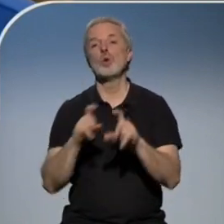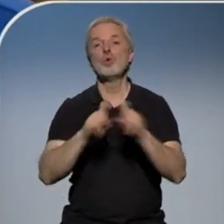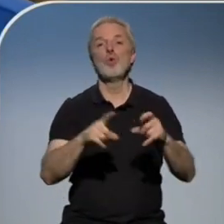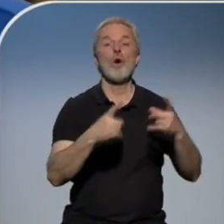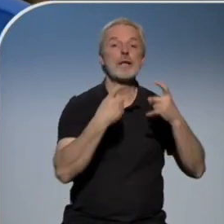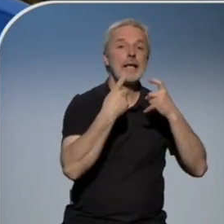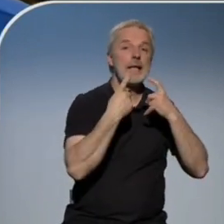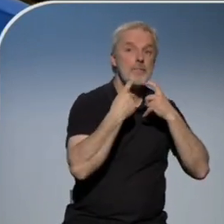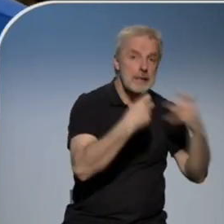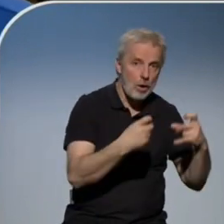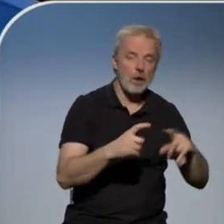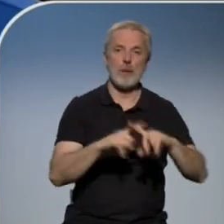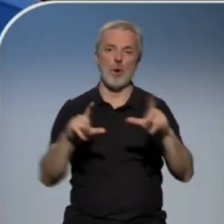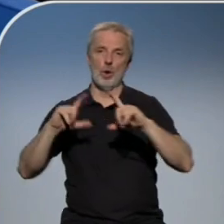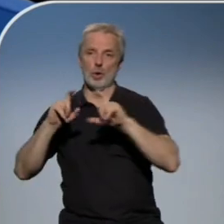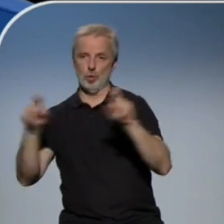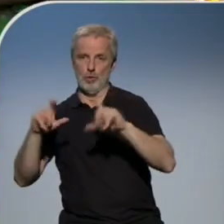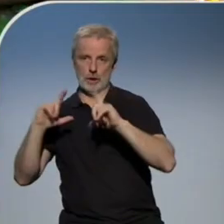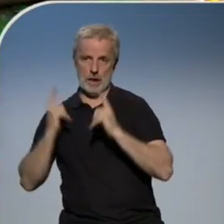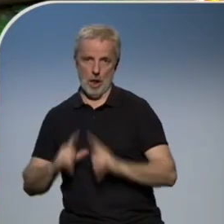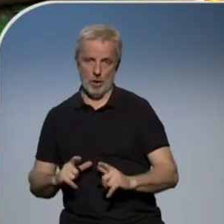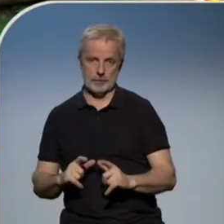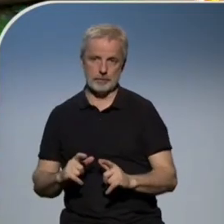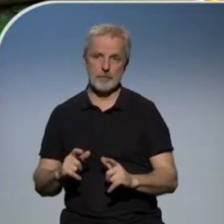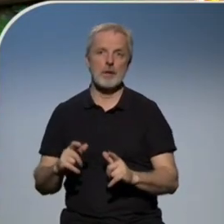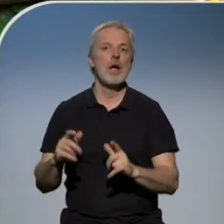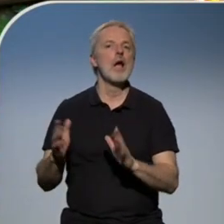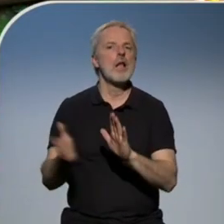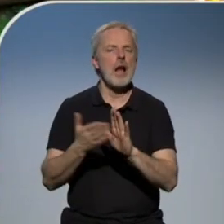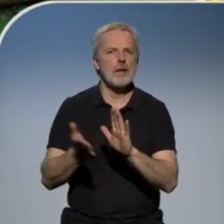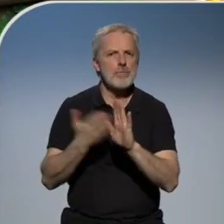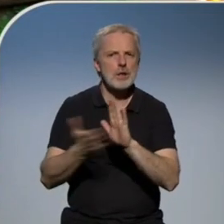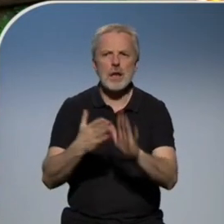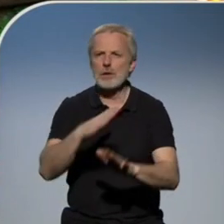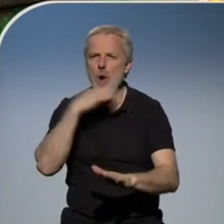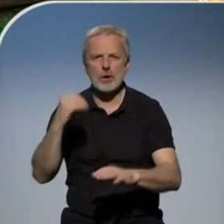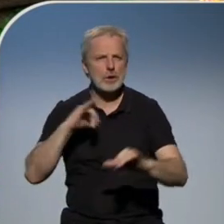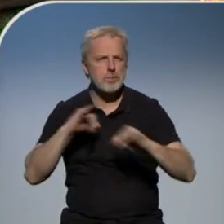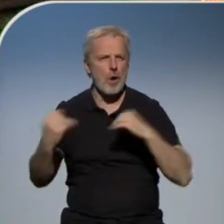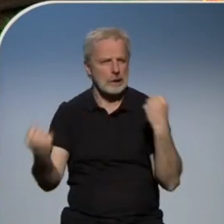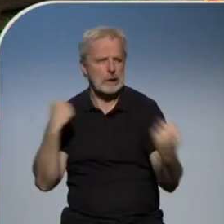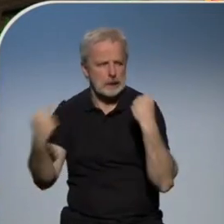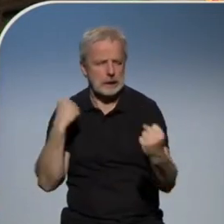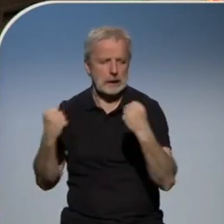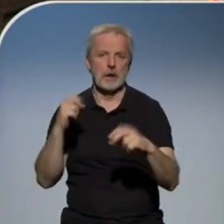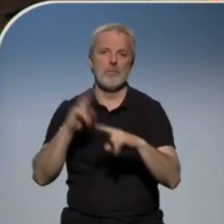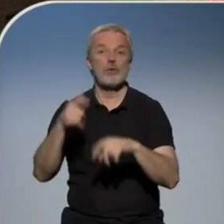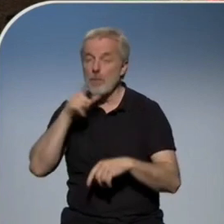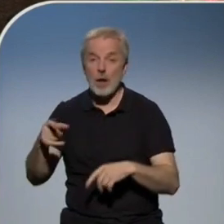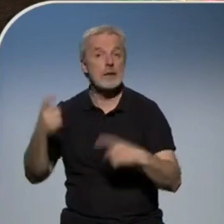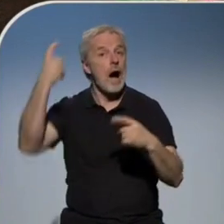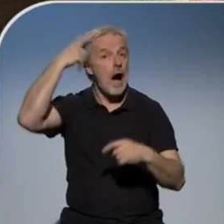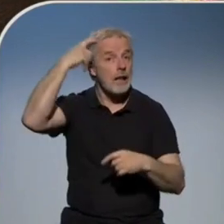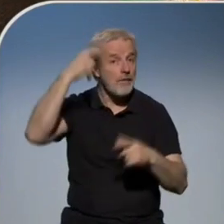technicky, manuálně. Přemíry sportu, přemíra pohybu může znamenat bolest. Jo. Nemusí v tom ta hlava mít svůj vliv. My jsme se věnovali v Sama doma